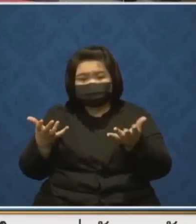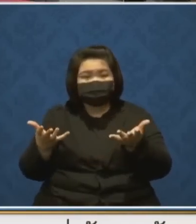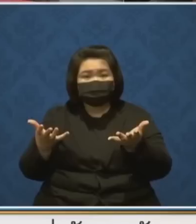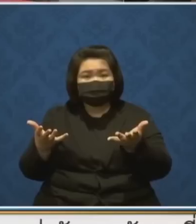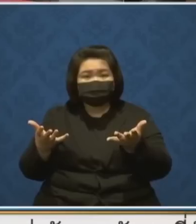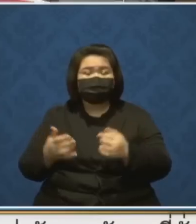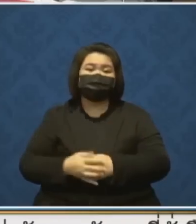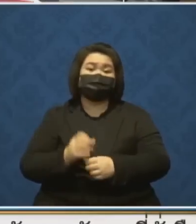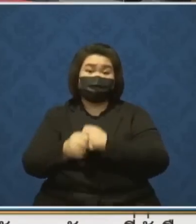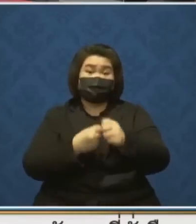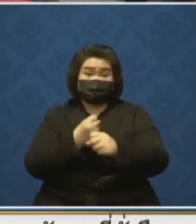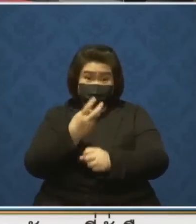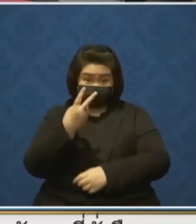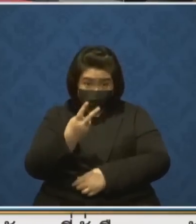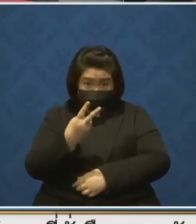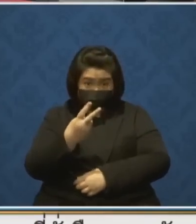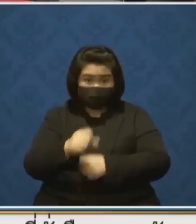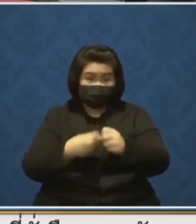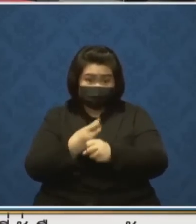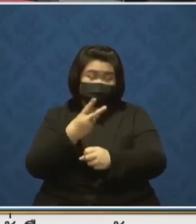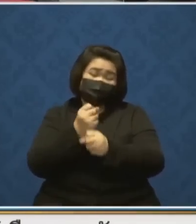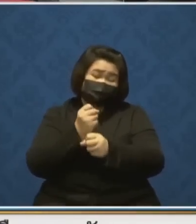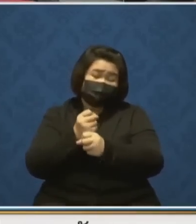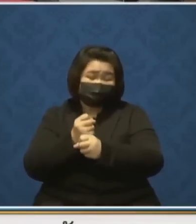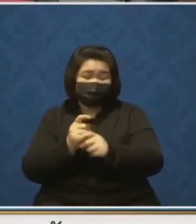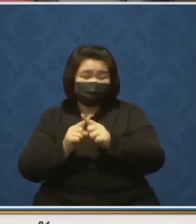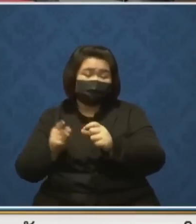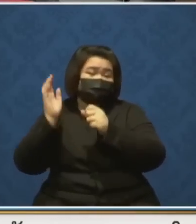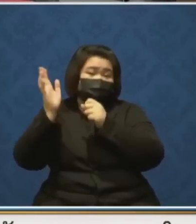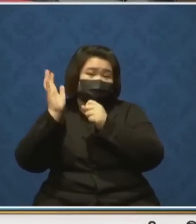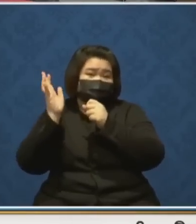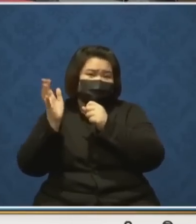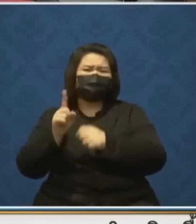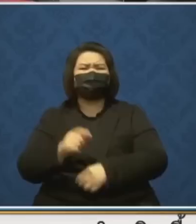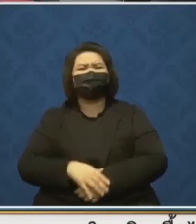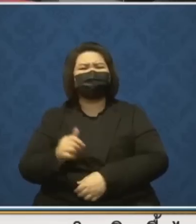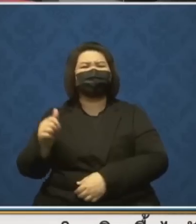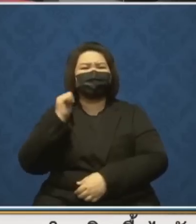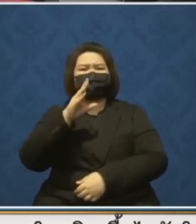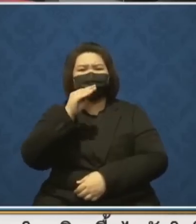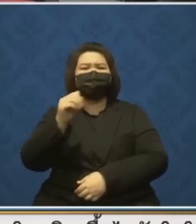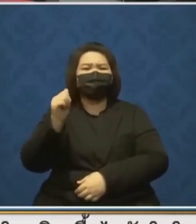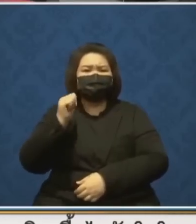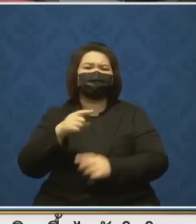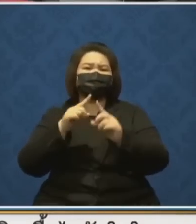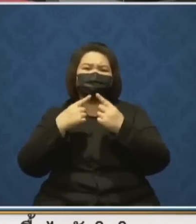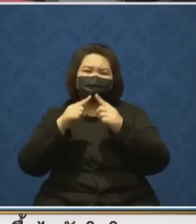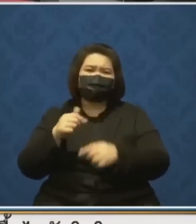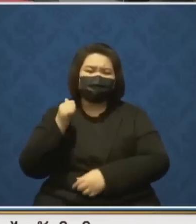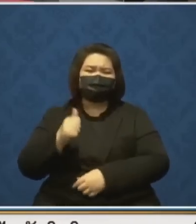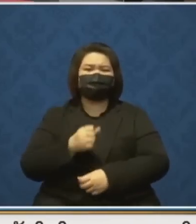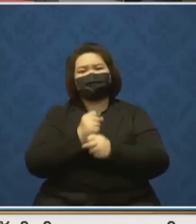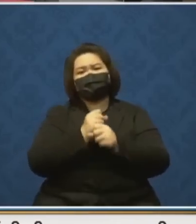เวลาเกือบ 2 ปวิธีการทท่อภิปายมาเนี่ยเป็นวิธีการเกาๆ ที่เคยตอบเขาที่แล้วด้วยการตั้งอะไรต่